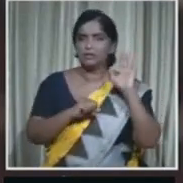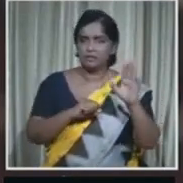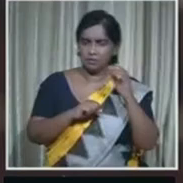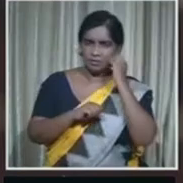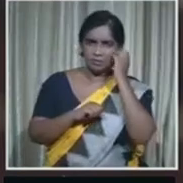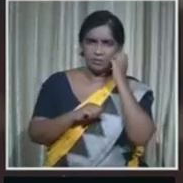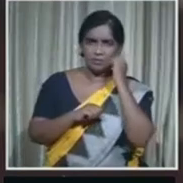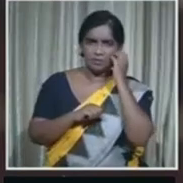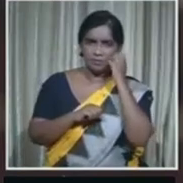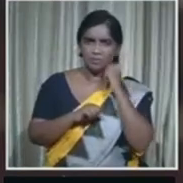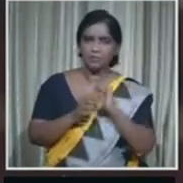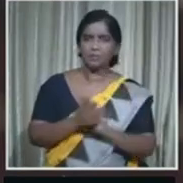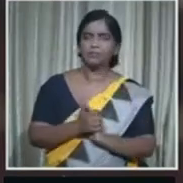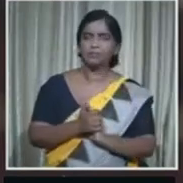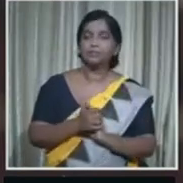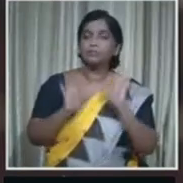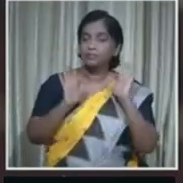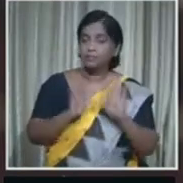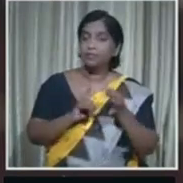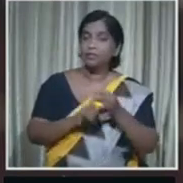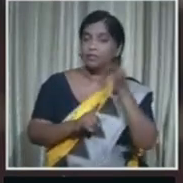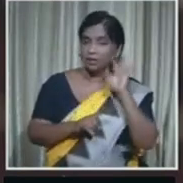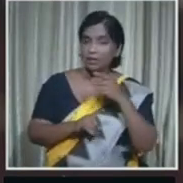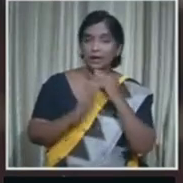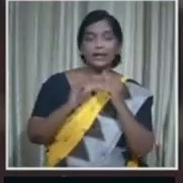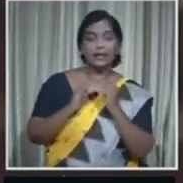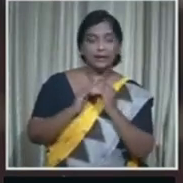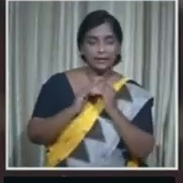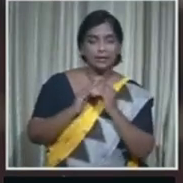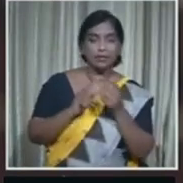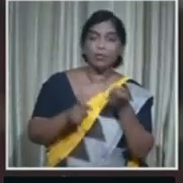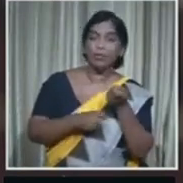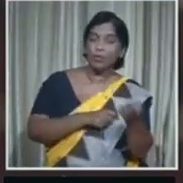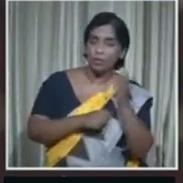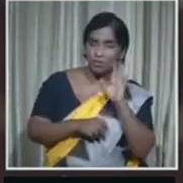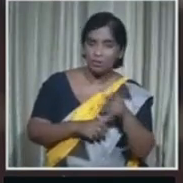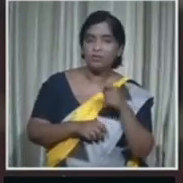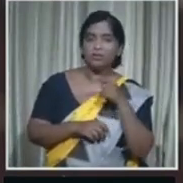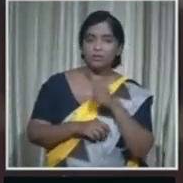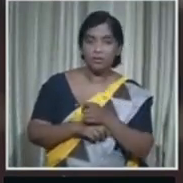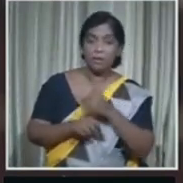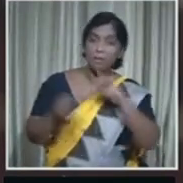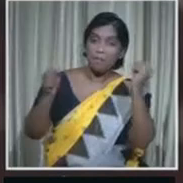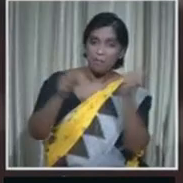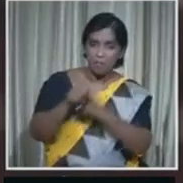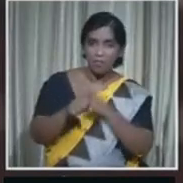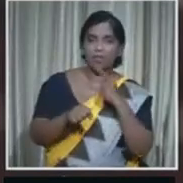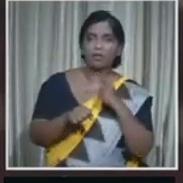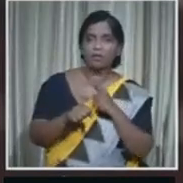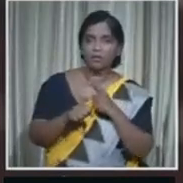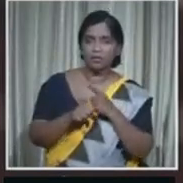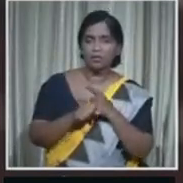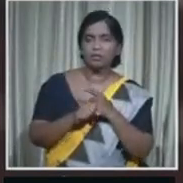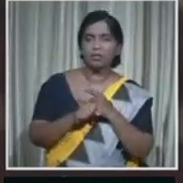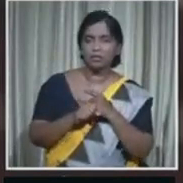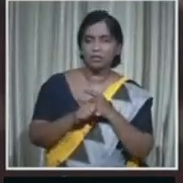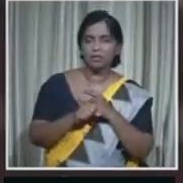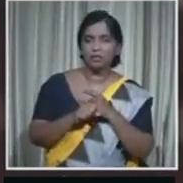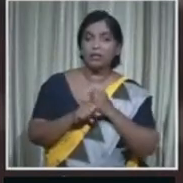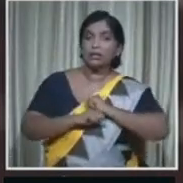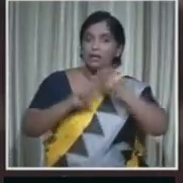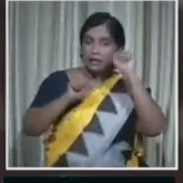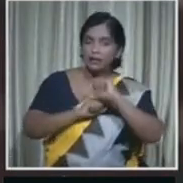බොහොම ප්‍රජාතන්ත්‍රවාදී විදියට දැන් ජනාධිපතිතුමාගේ ගෙදරට පහර දෙනකොට එතුමා මරමු කියනකොට ඒ හොඳට කරපු අය